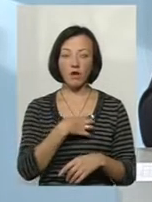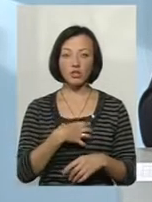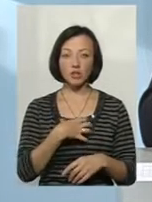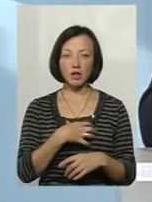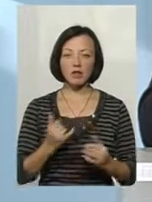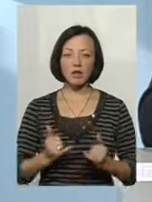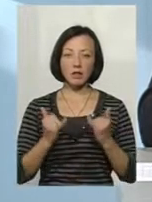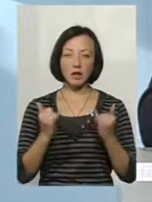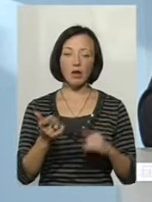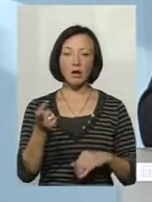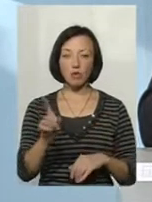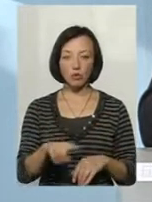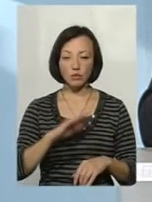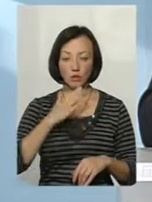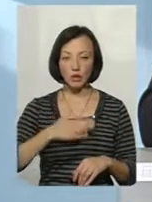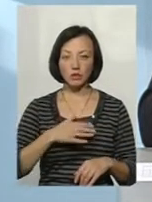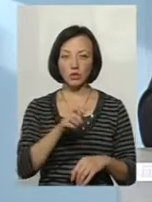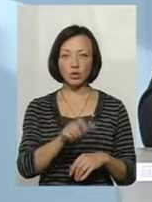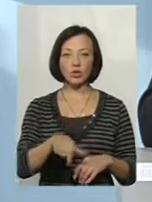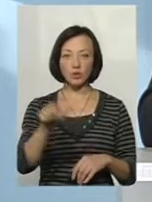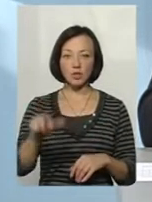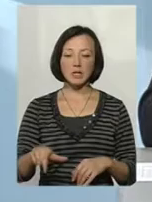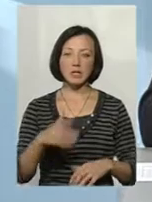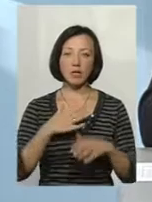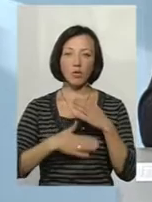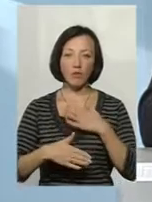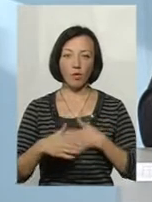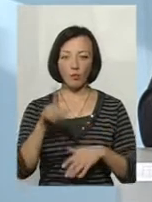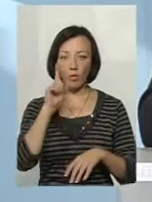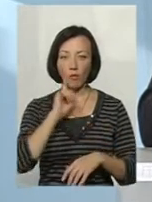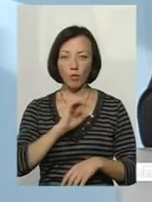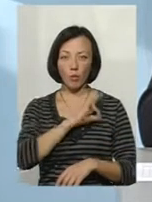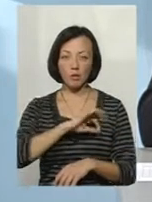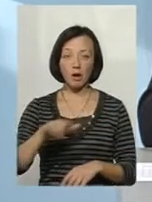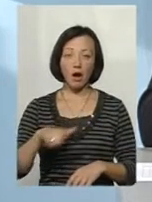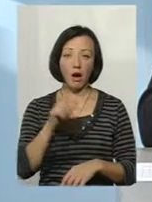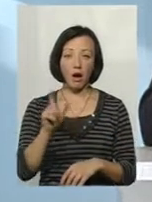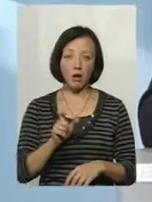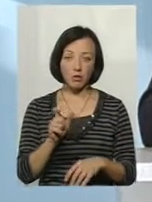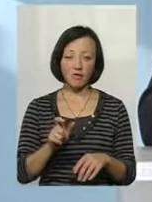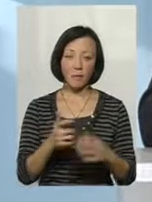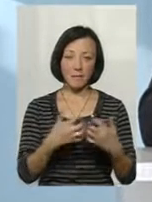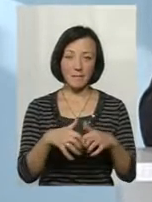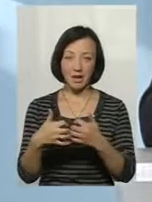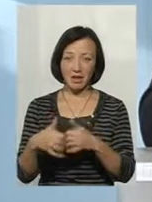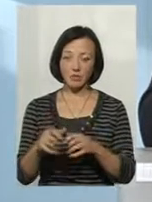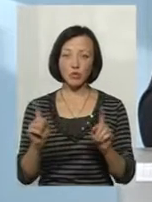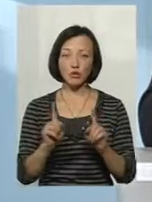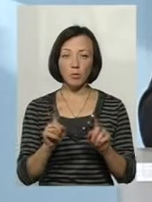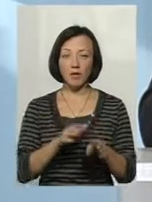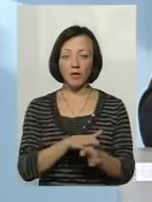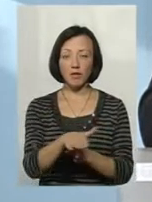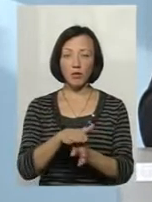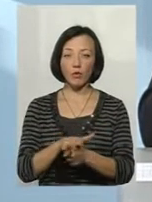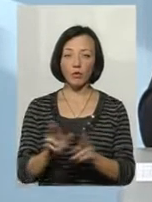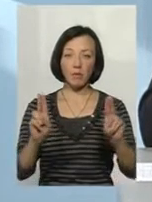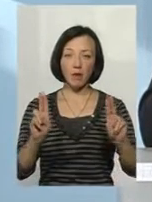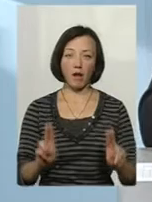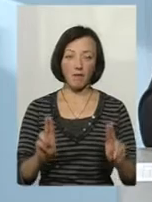для того, щоб наші споживачі з задоволенням і комфортом користувалися газовими приладами, щоб вони дотримувалися